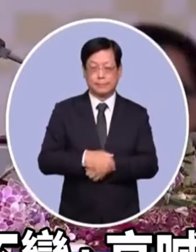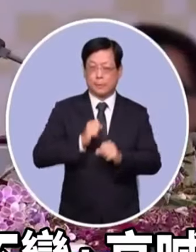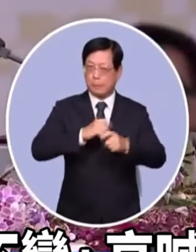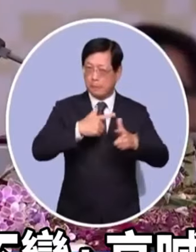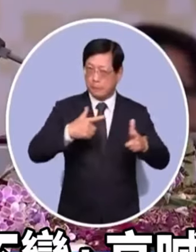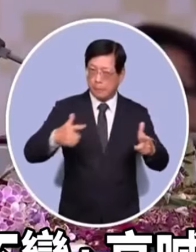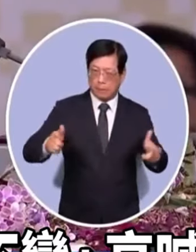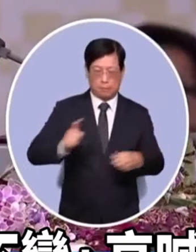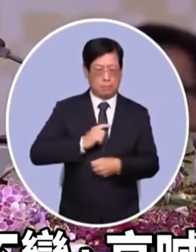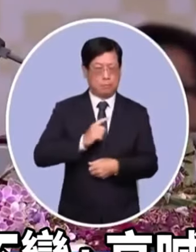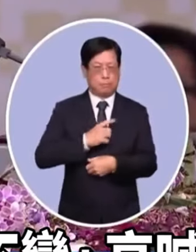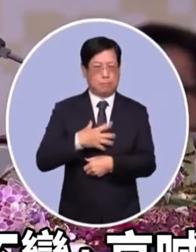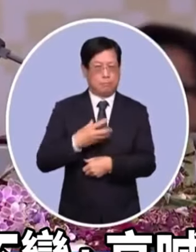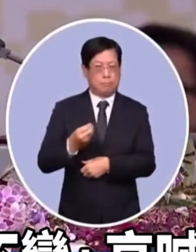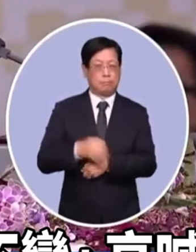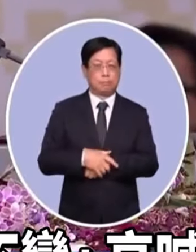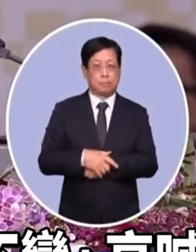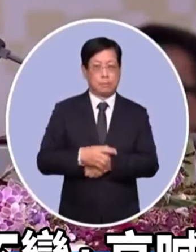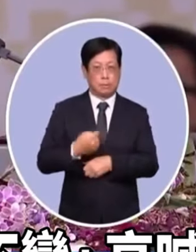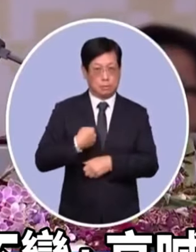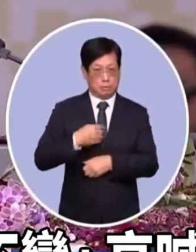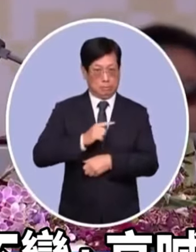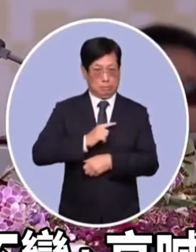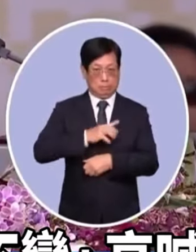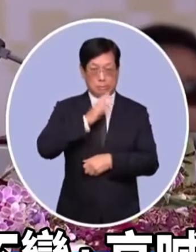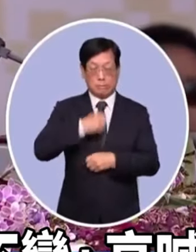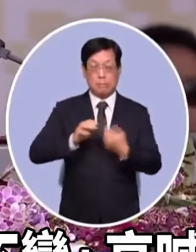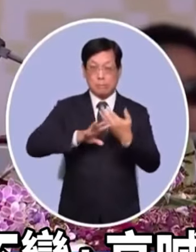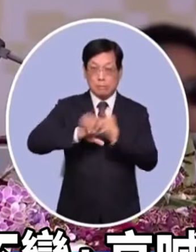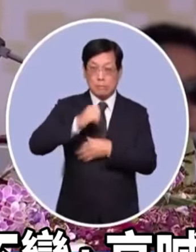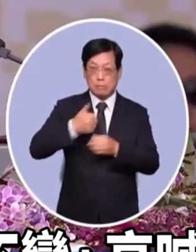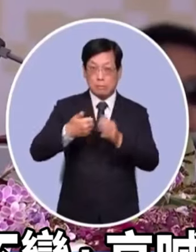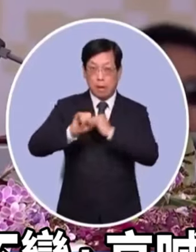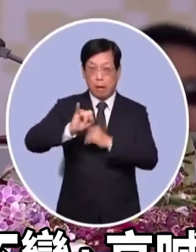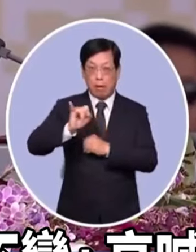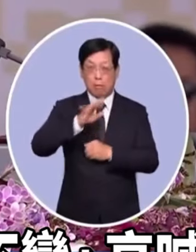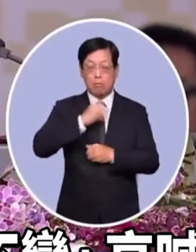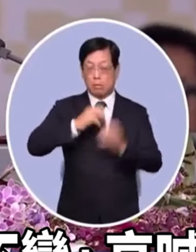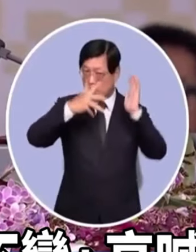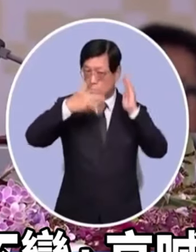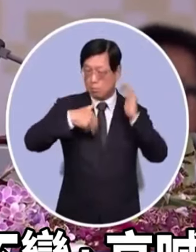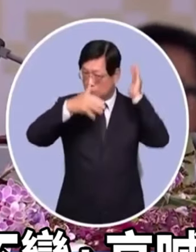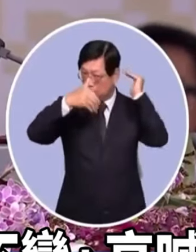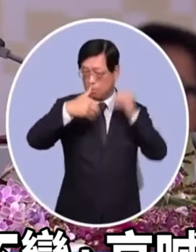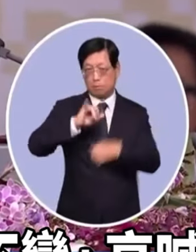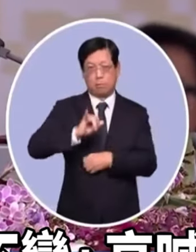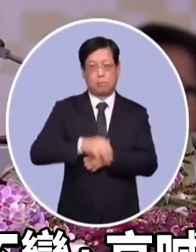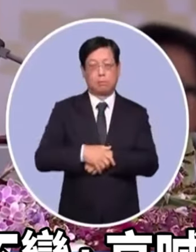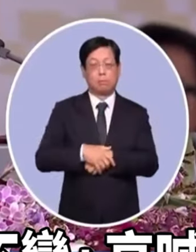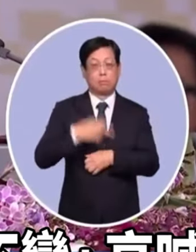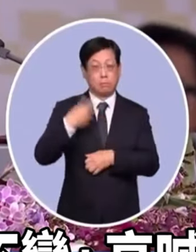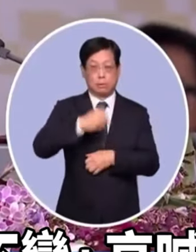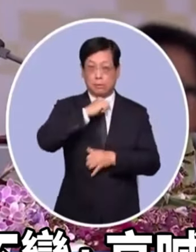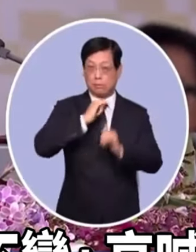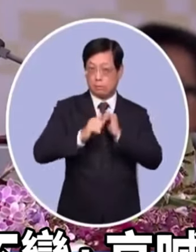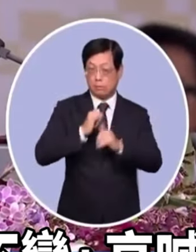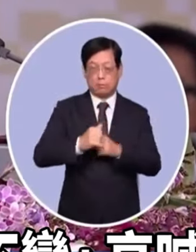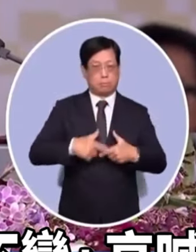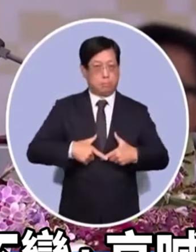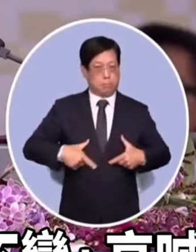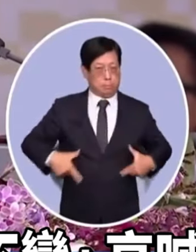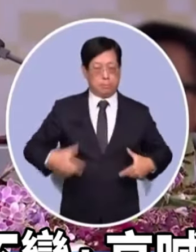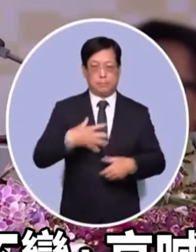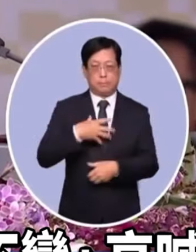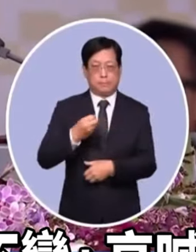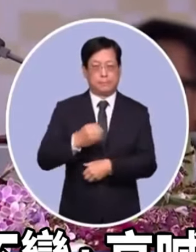元无惧，我们的尼菲亚是世界皇后，台湾人民勇敢